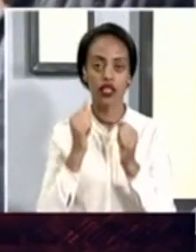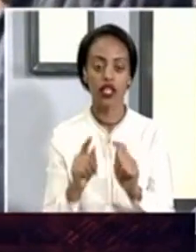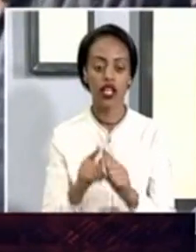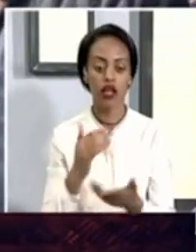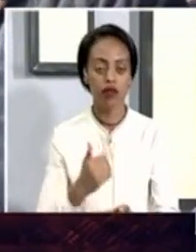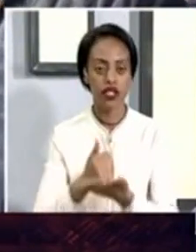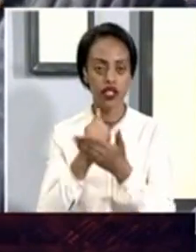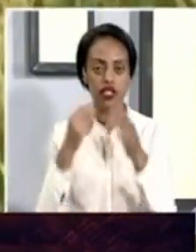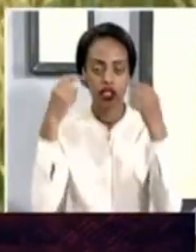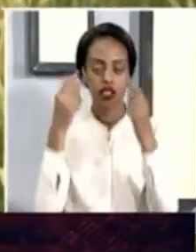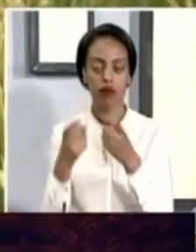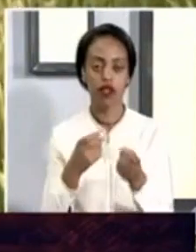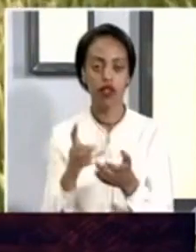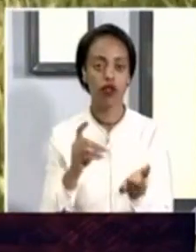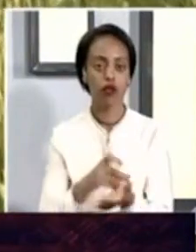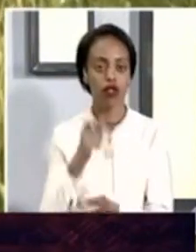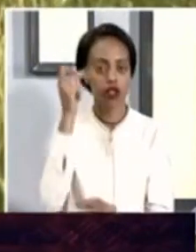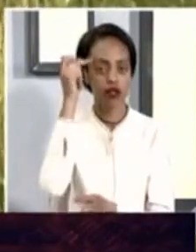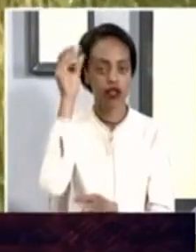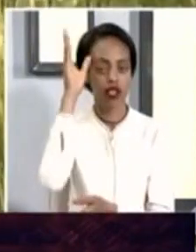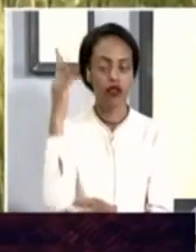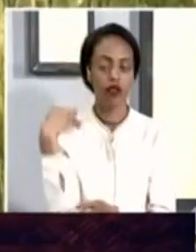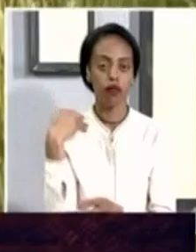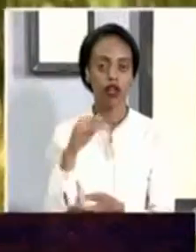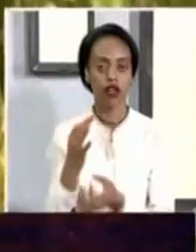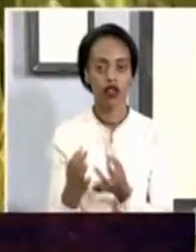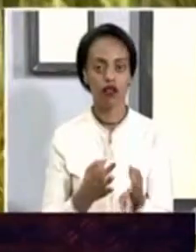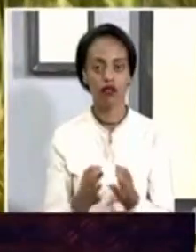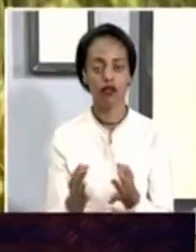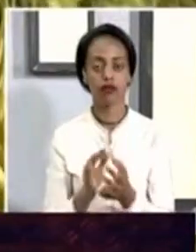ዝሕግዝን ርእሰ ምሕዳር ትግራይ ዶክተር ደብረፅዮን ገብረ ሚካኤል ገሊፆም